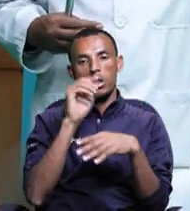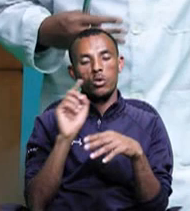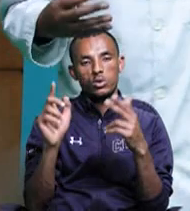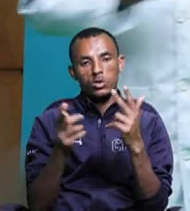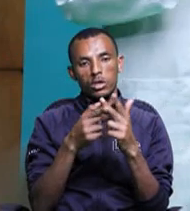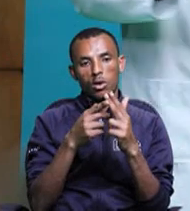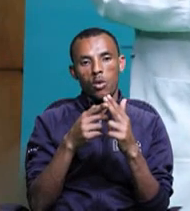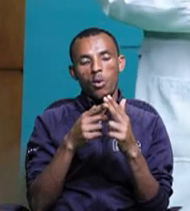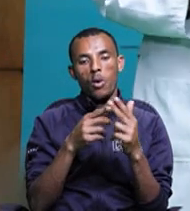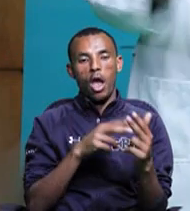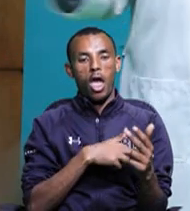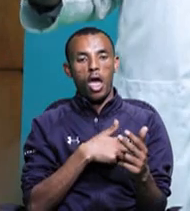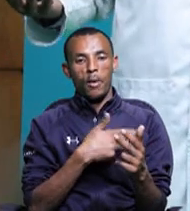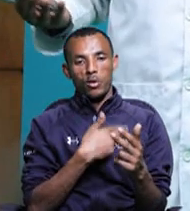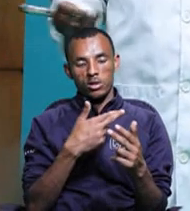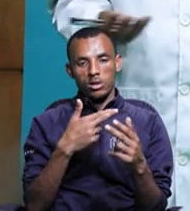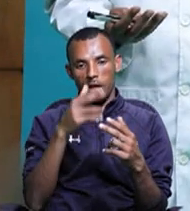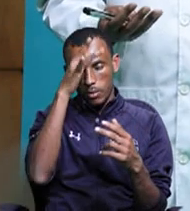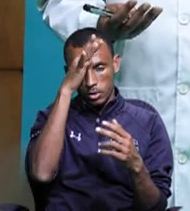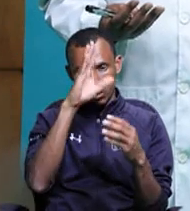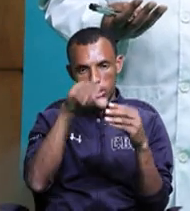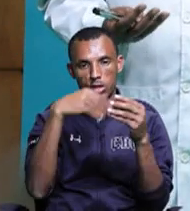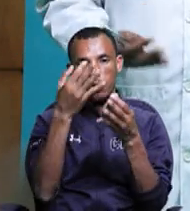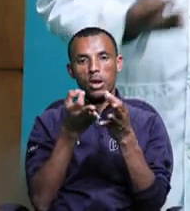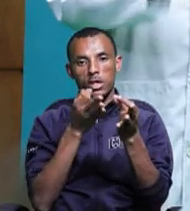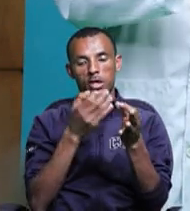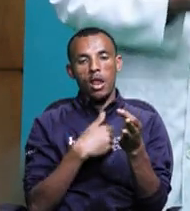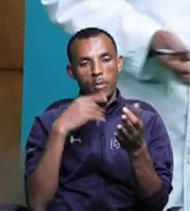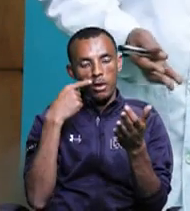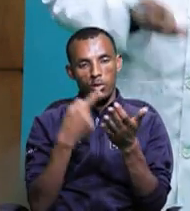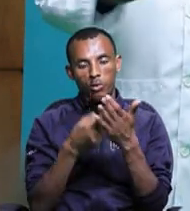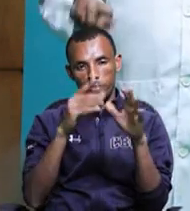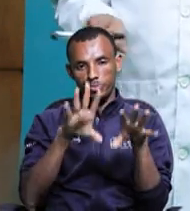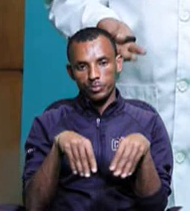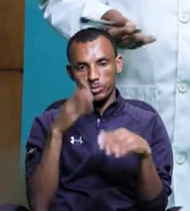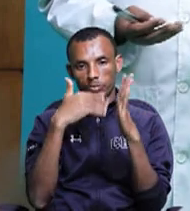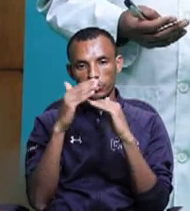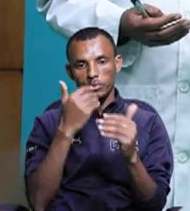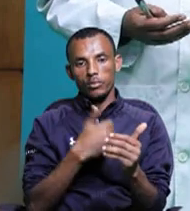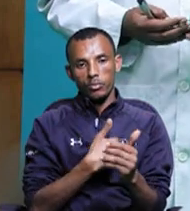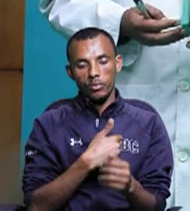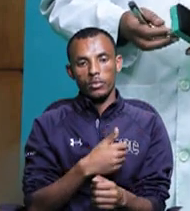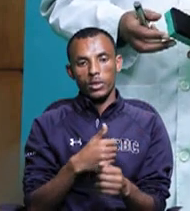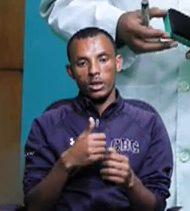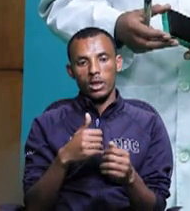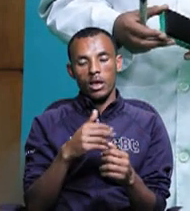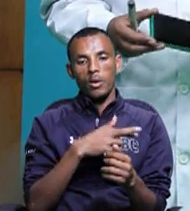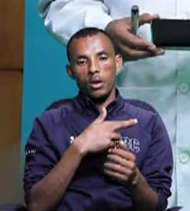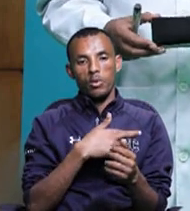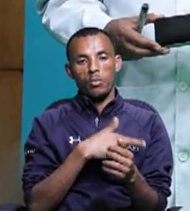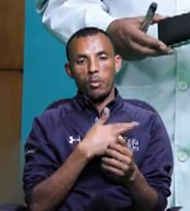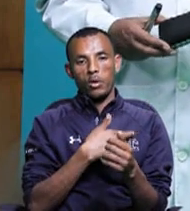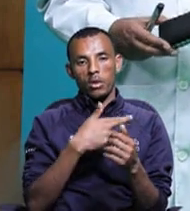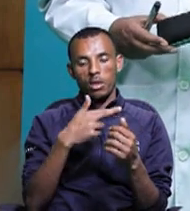ሶስተኛው የእምነት አባቶች አካባቢ የሚሰጠው መግለጫ ነው። መረጃውን ተቀብሏል። ችግሩ አለ። የእምነት